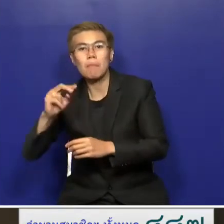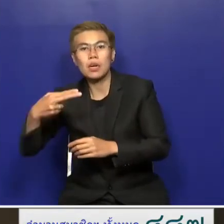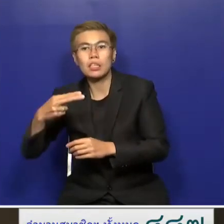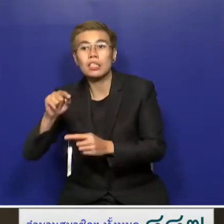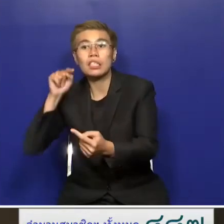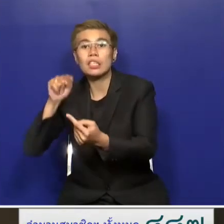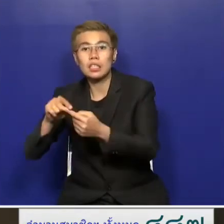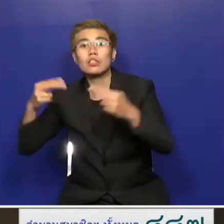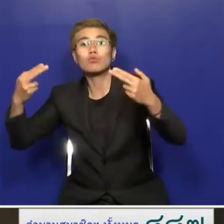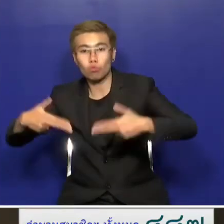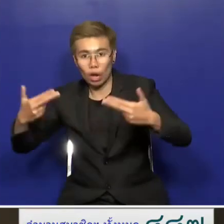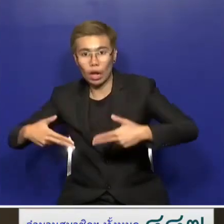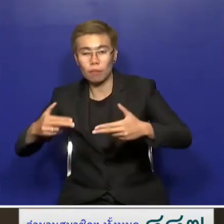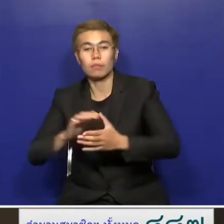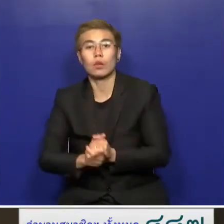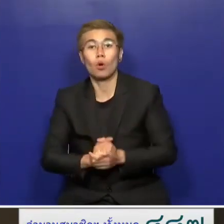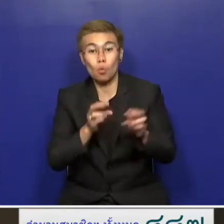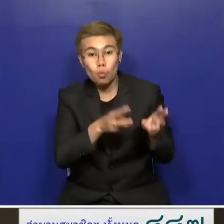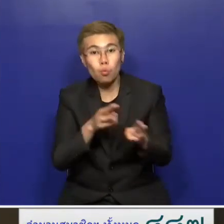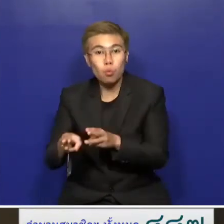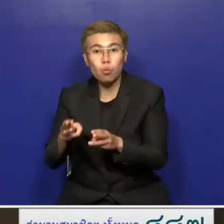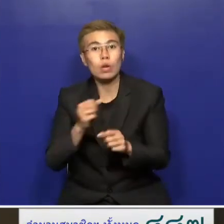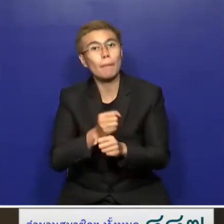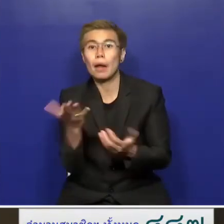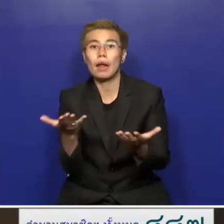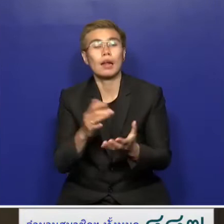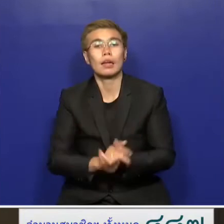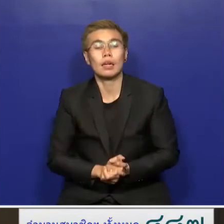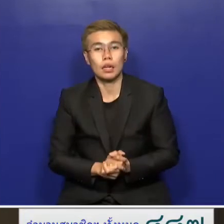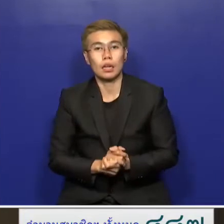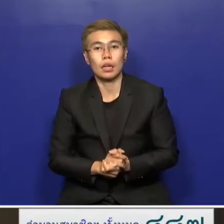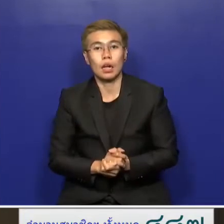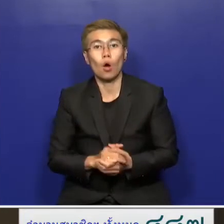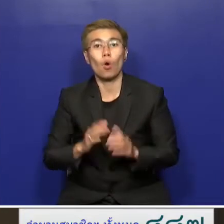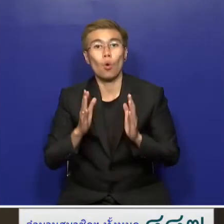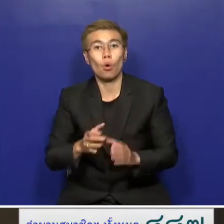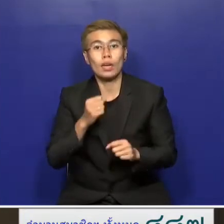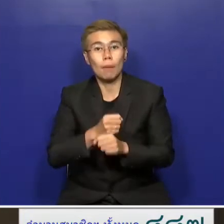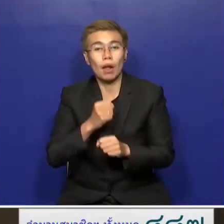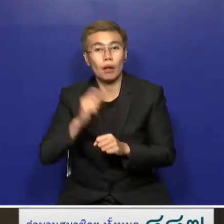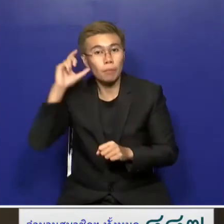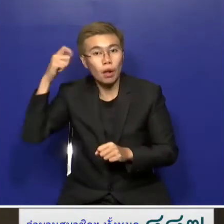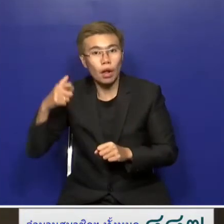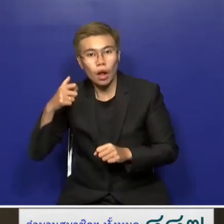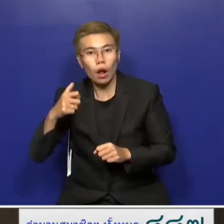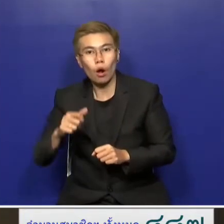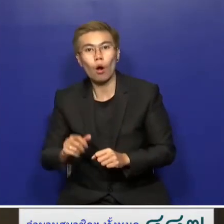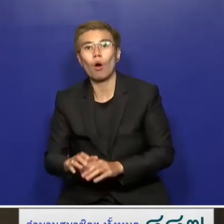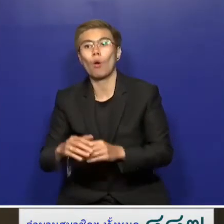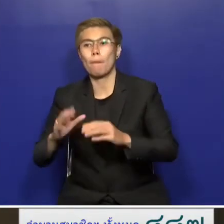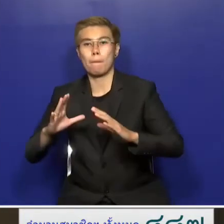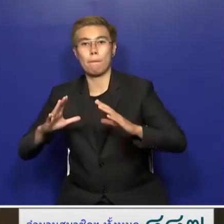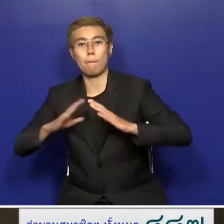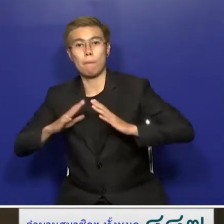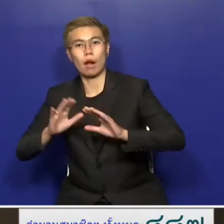วิธีการของเขาเนี่ยเขาก็จะเอาแงงานต่างด้าวเนี่ยมาพักที่ชายแดนพอพัก